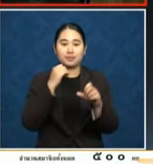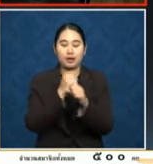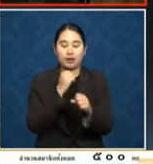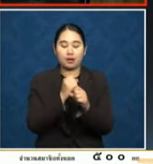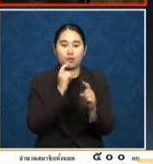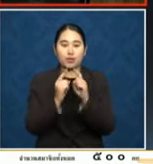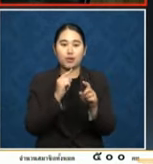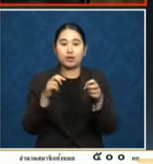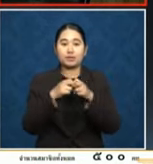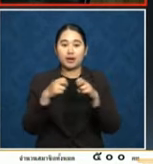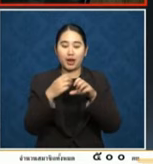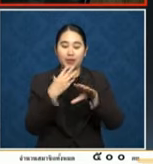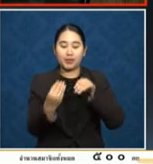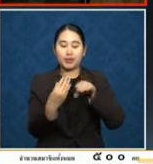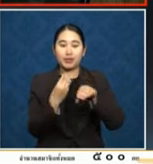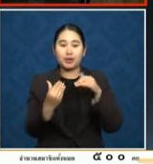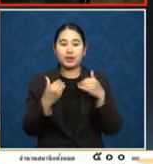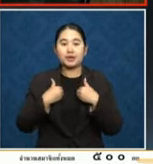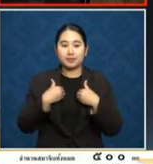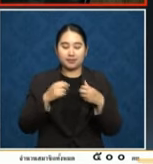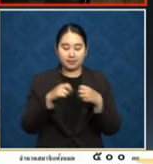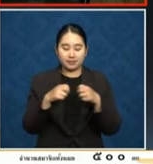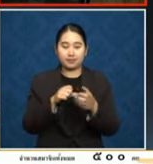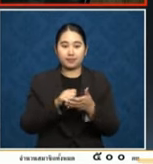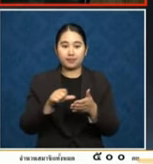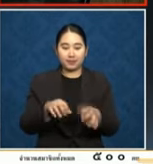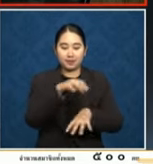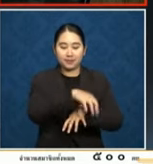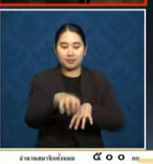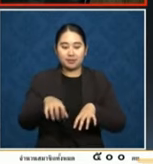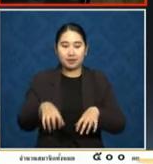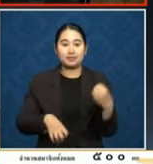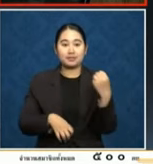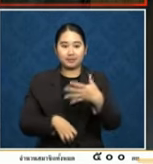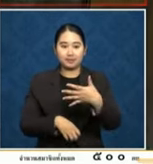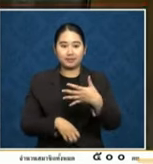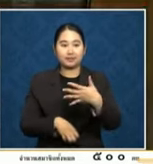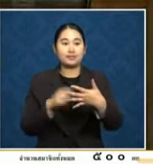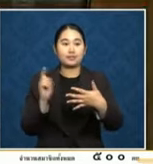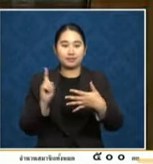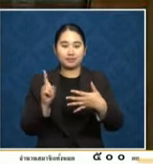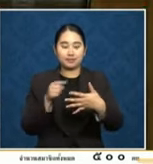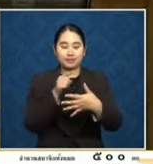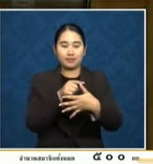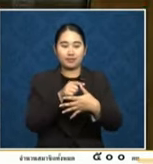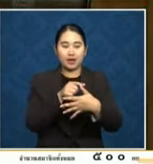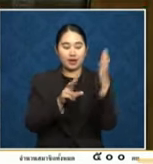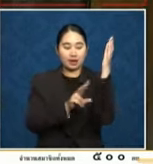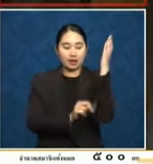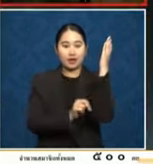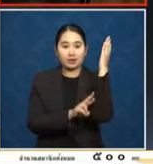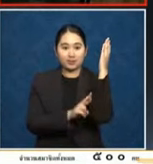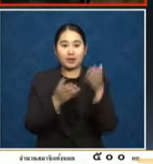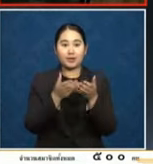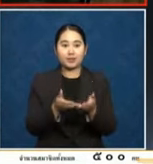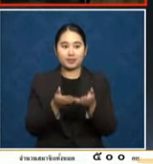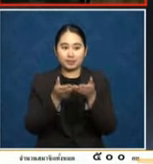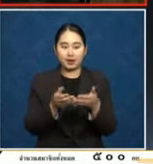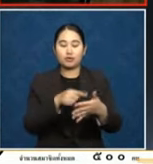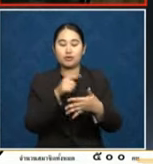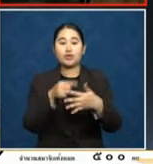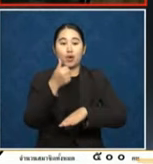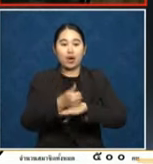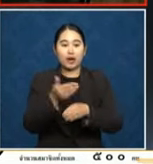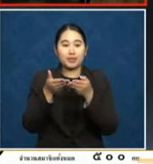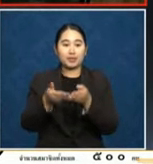มหาทางออกให้กับประมงพื้นบ้าน5หน่วยงานดังนี้ครับประมงจังหวัดนราธิวาสหัวหน้ากรมเจ้าท่